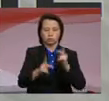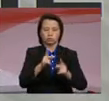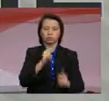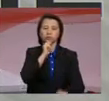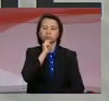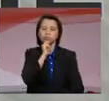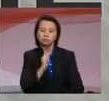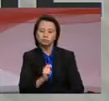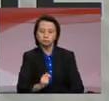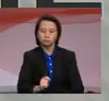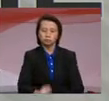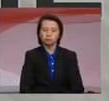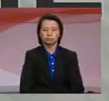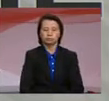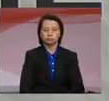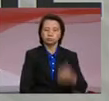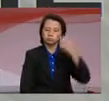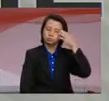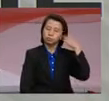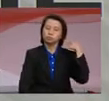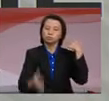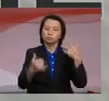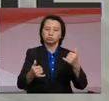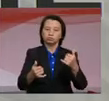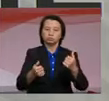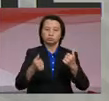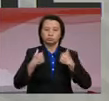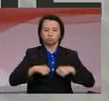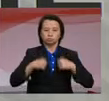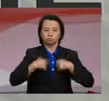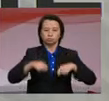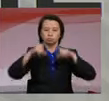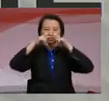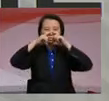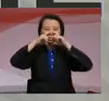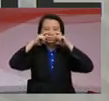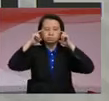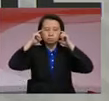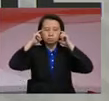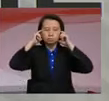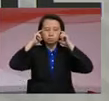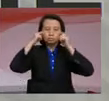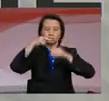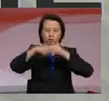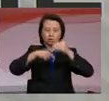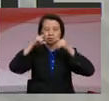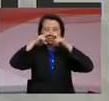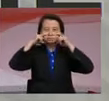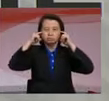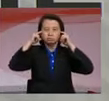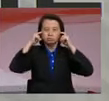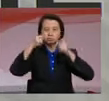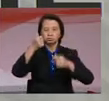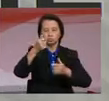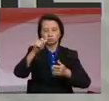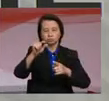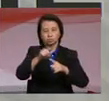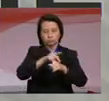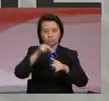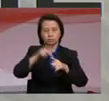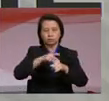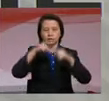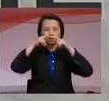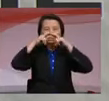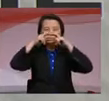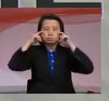emas. Seterusnya, isu pemakaian alat pelitup separuh muka, iaitu face mask. Pemakaian alat pelitup